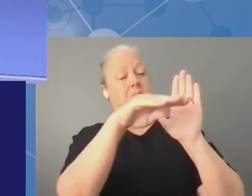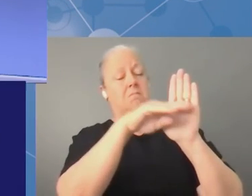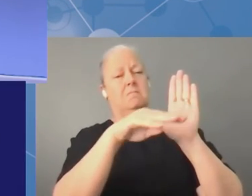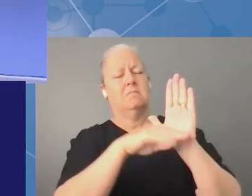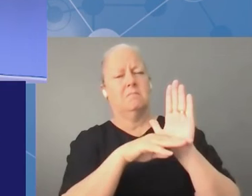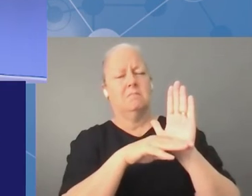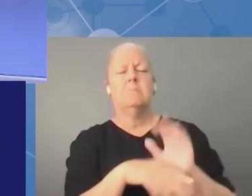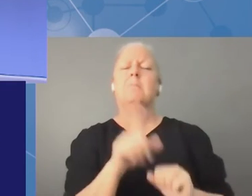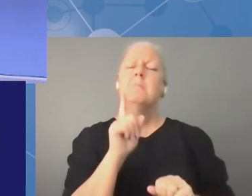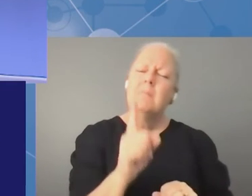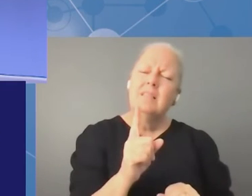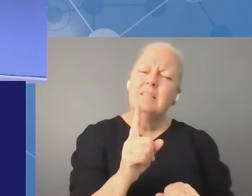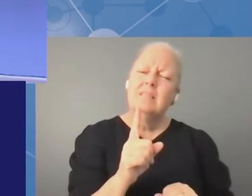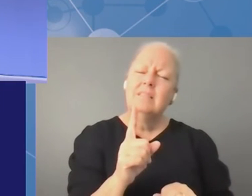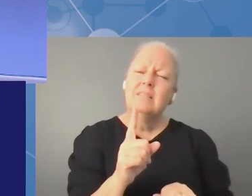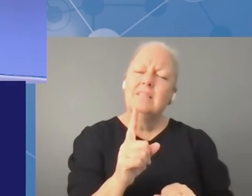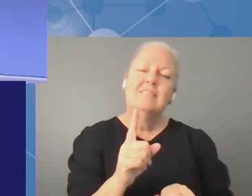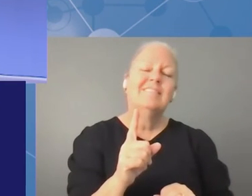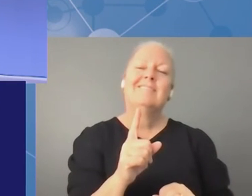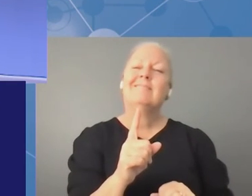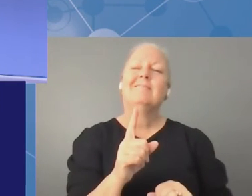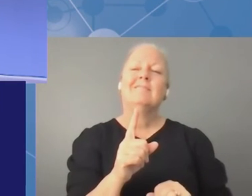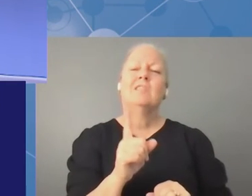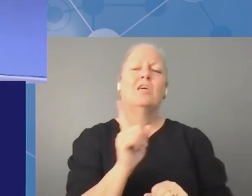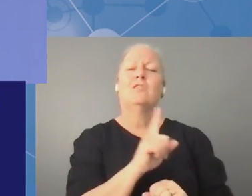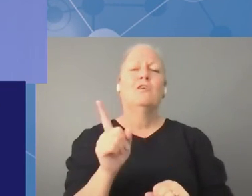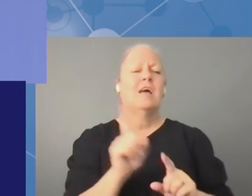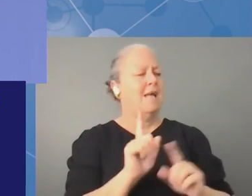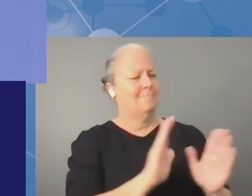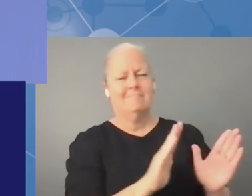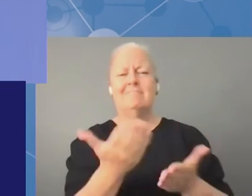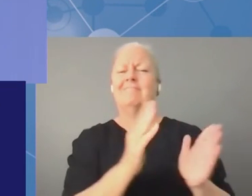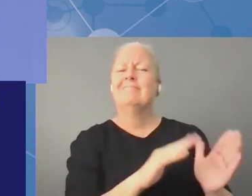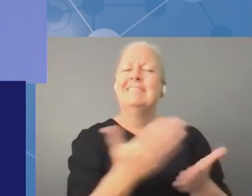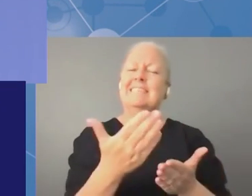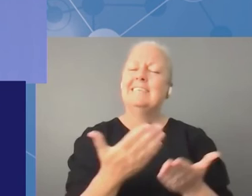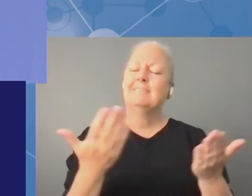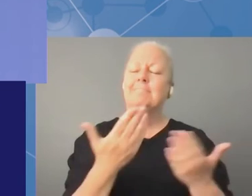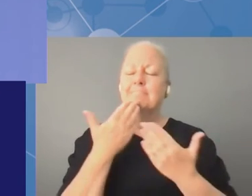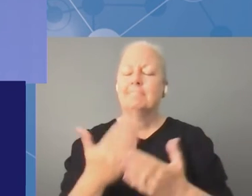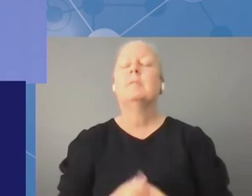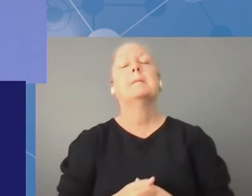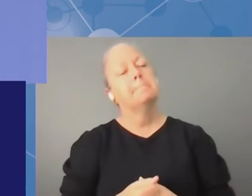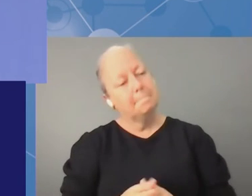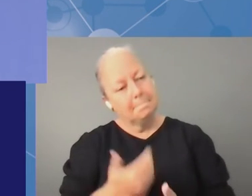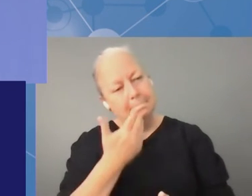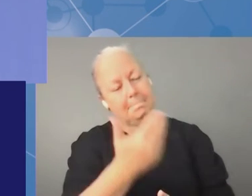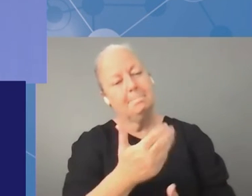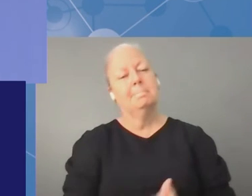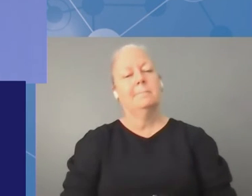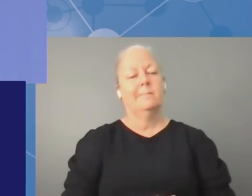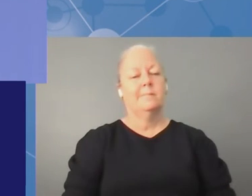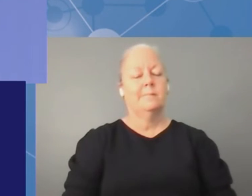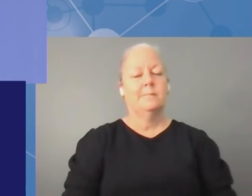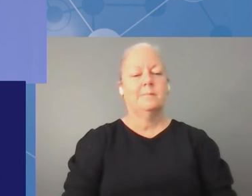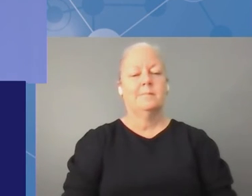с лицами, принимающими решения, с органами управления. Если какие-то права формируются, они